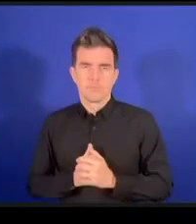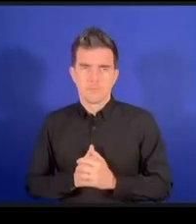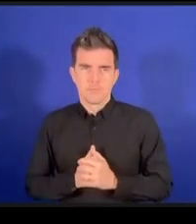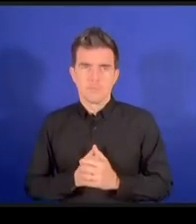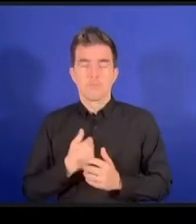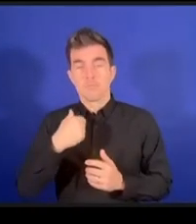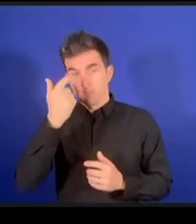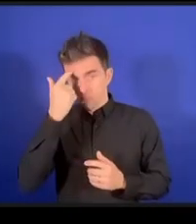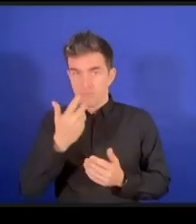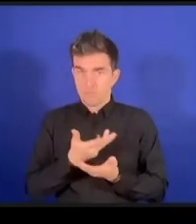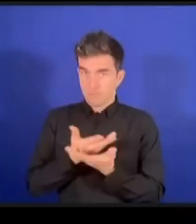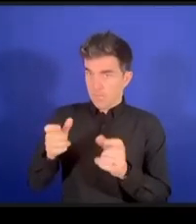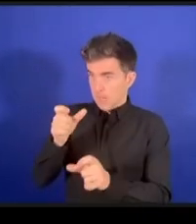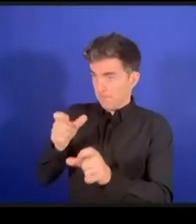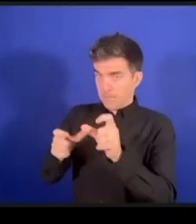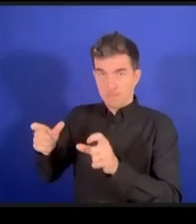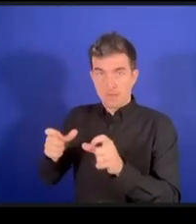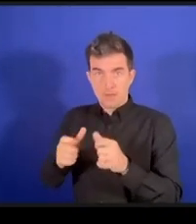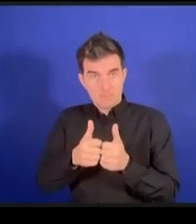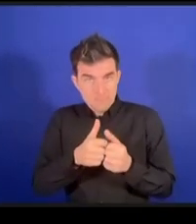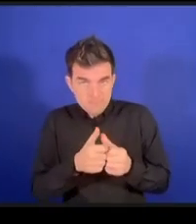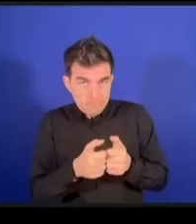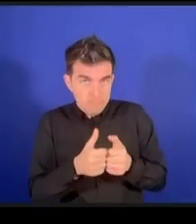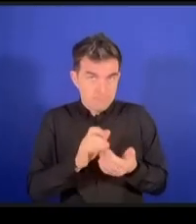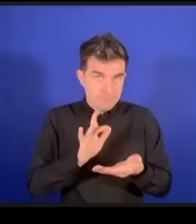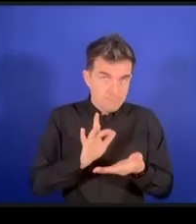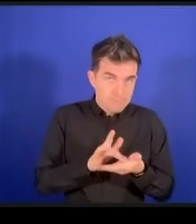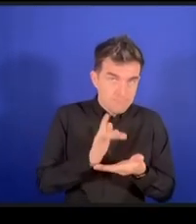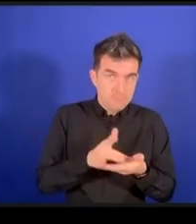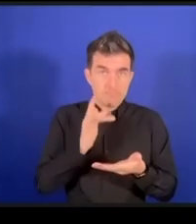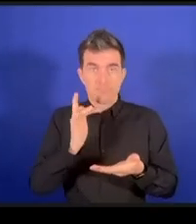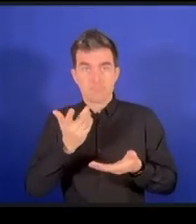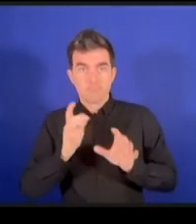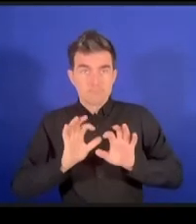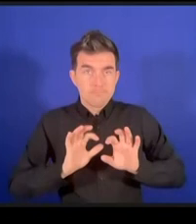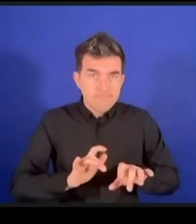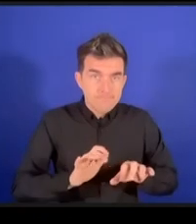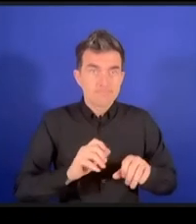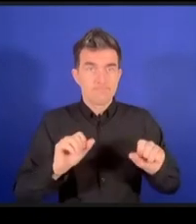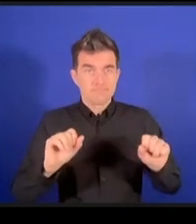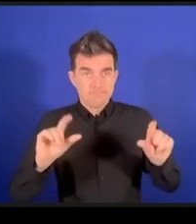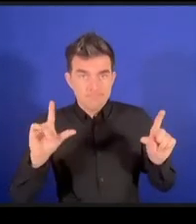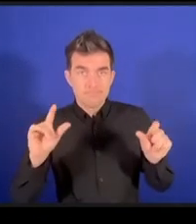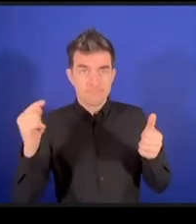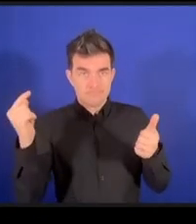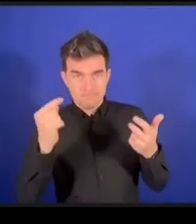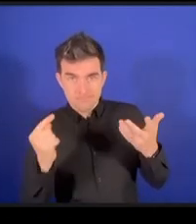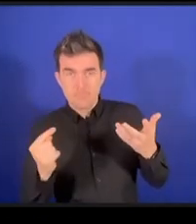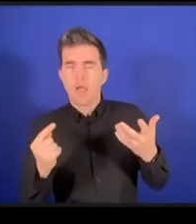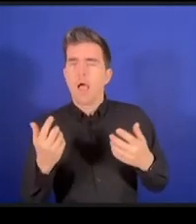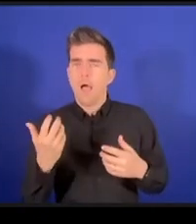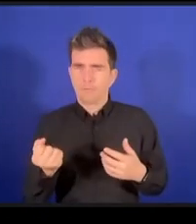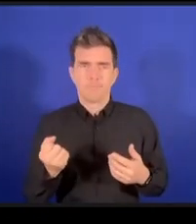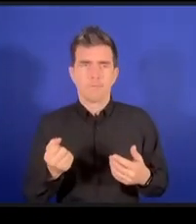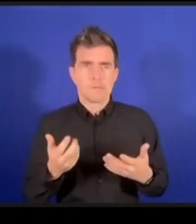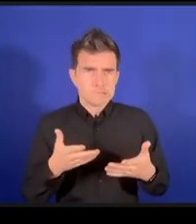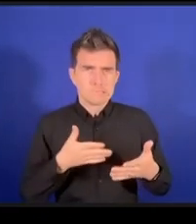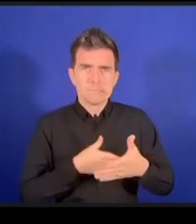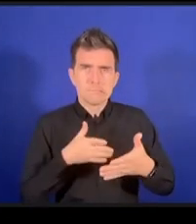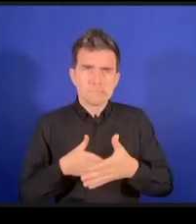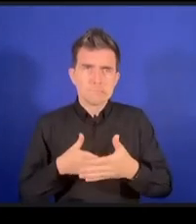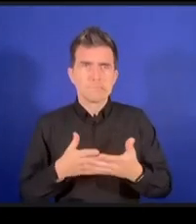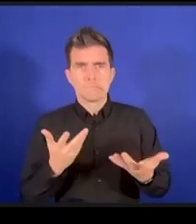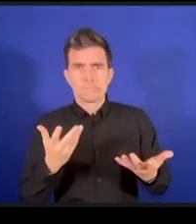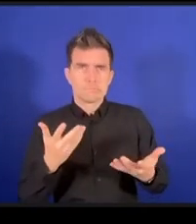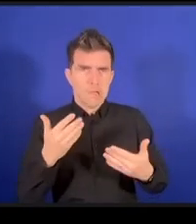возможностями при этом их могут пугать эти барьеры они регулярно с ними встречаются они могут